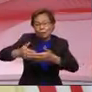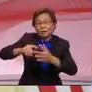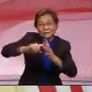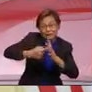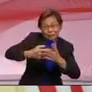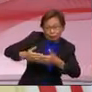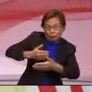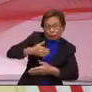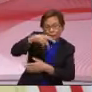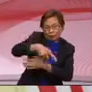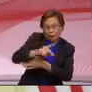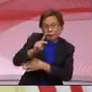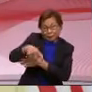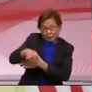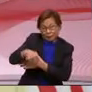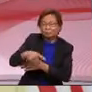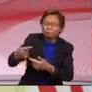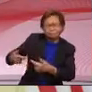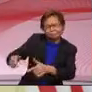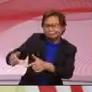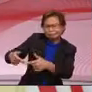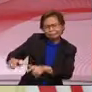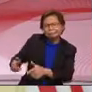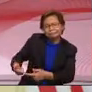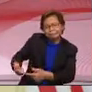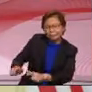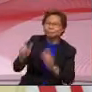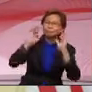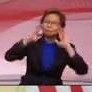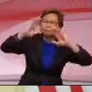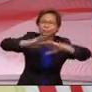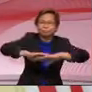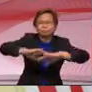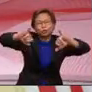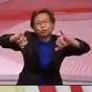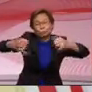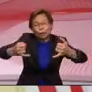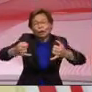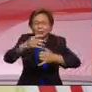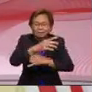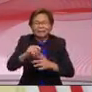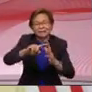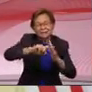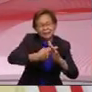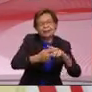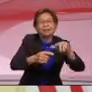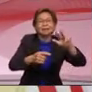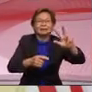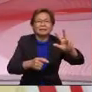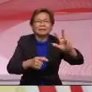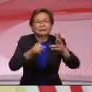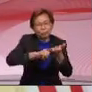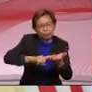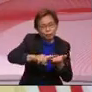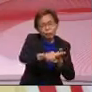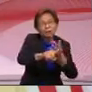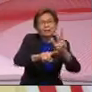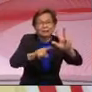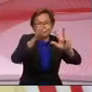ini juga dibenarkan untuk melaksanakan solat jemaat mereka dan bermula juga pada minggu